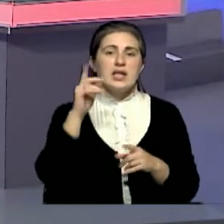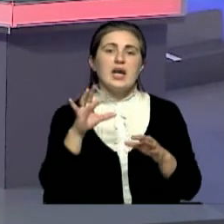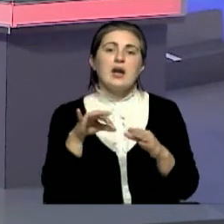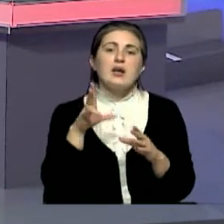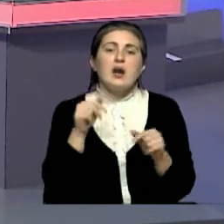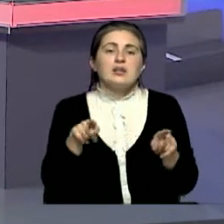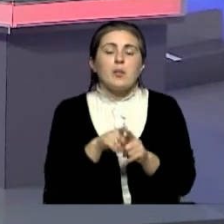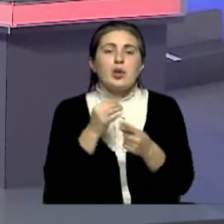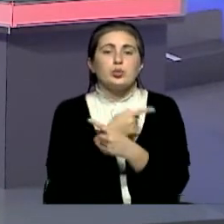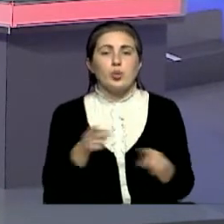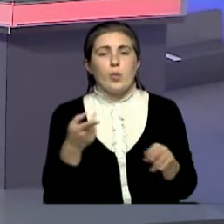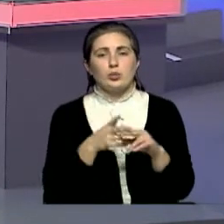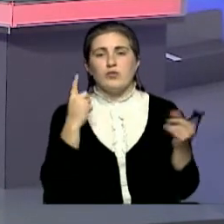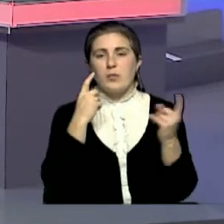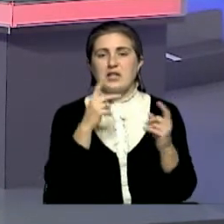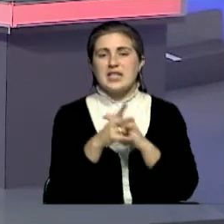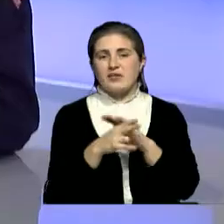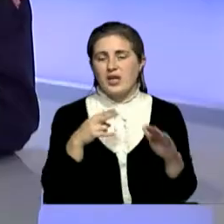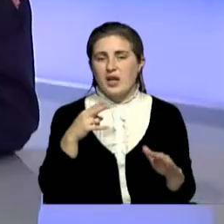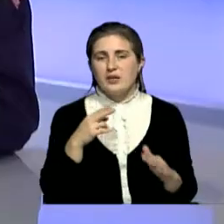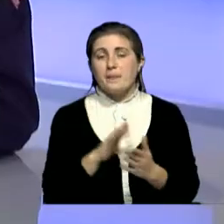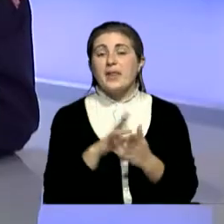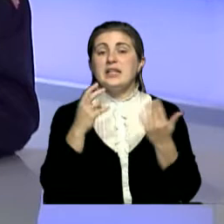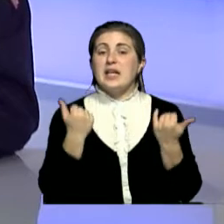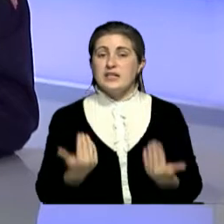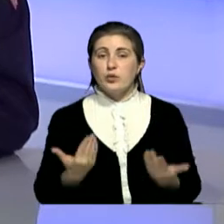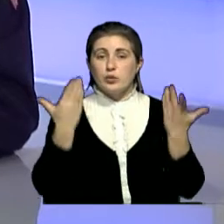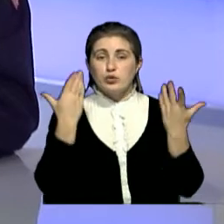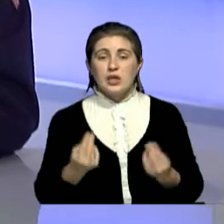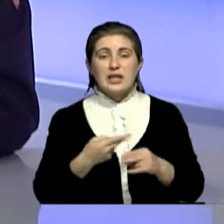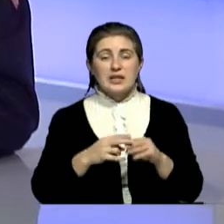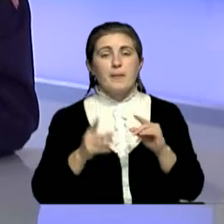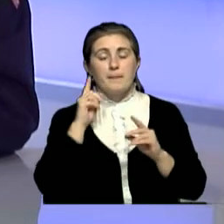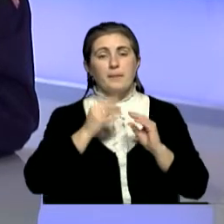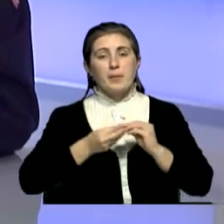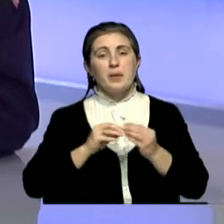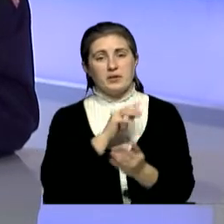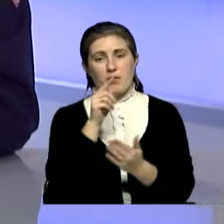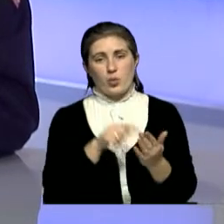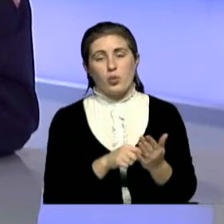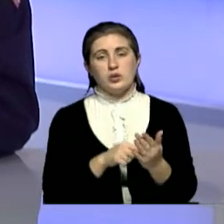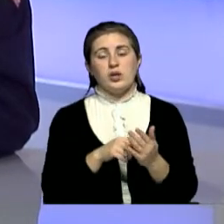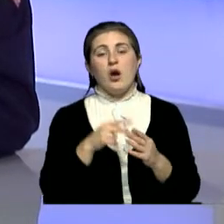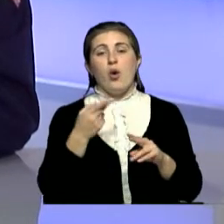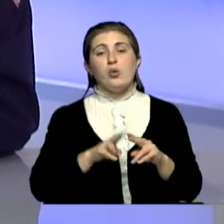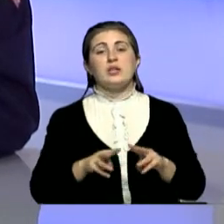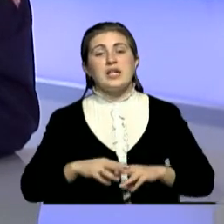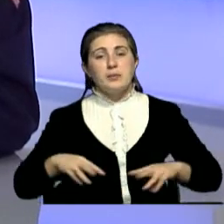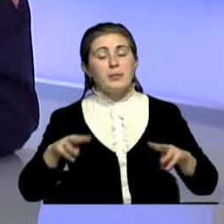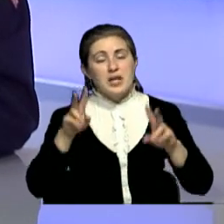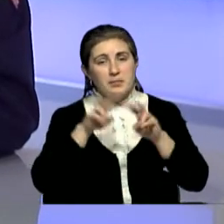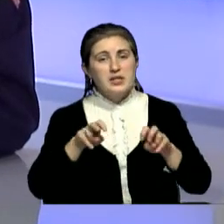по-другому эту информацию извлекать? На сегодняшний день это проблемный вопрос. Он рассматривается как в правительстве